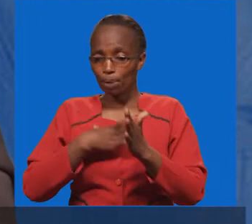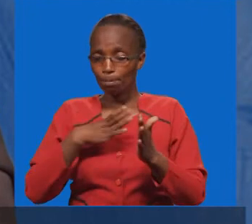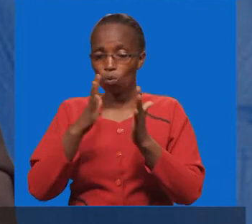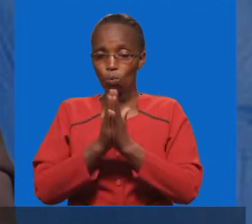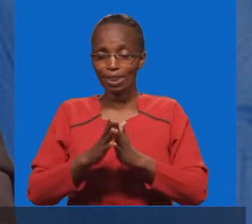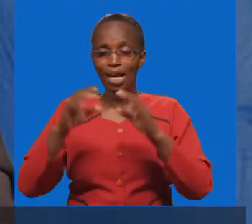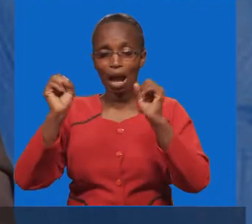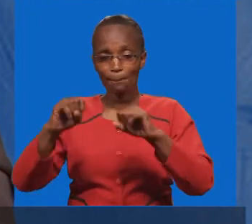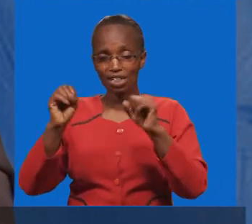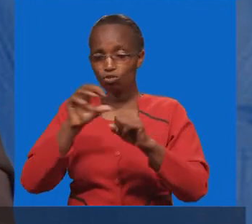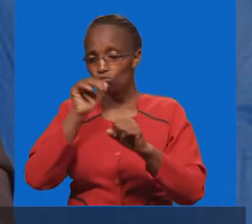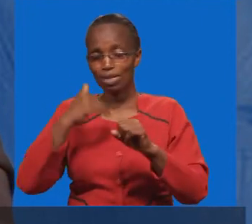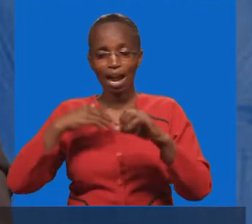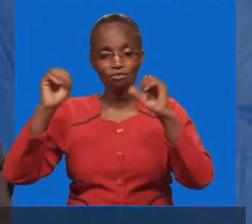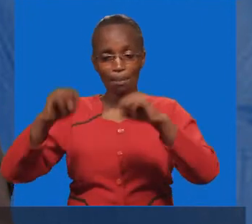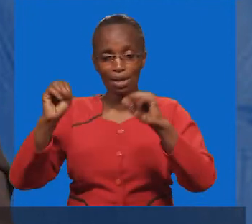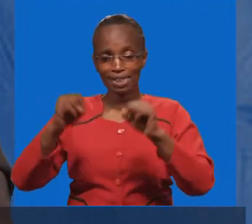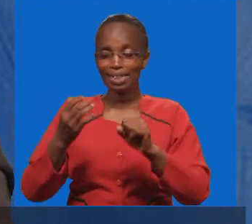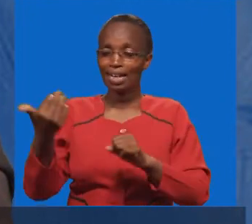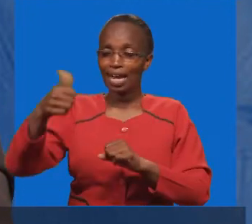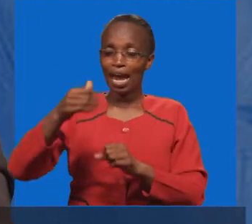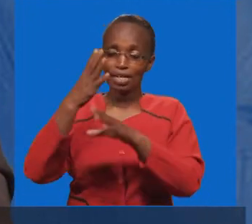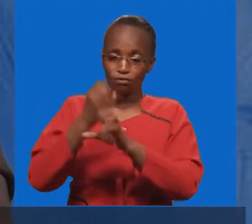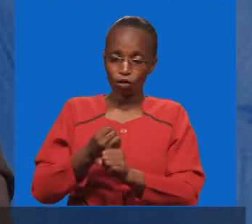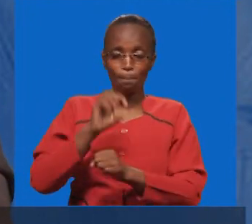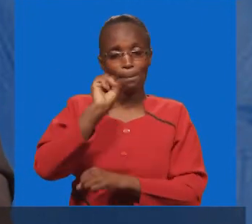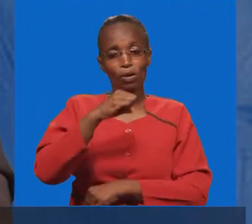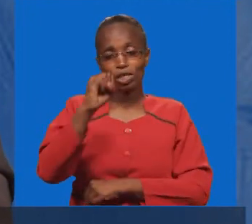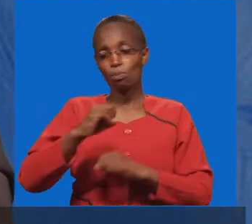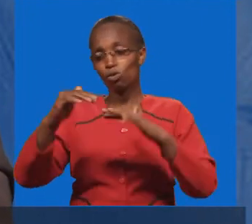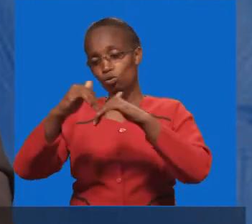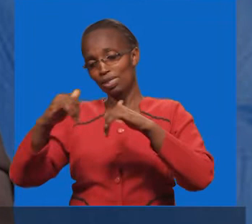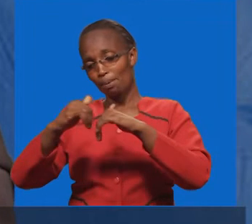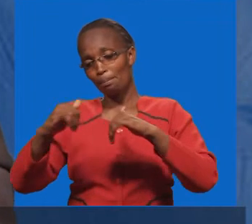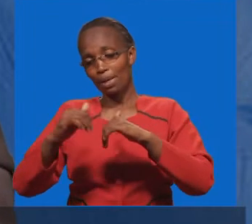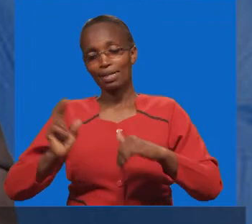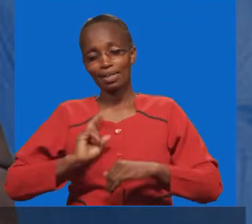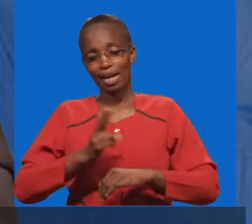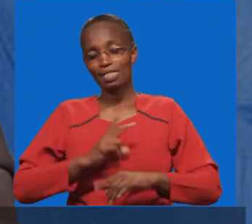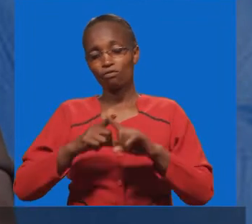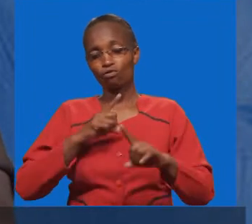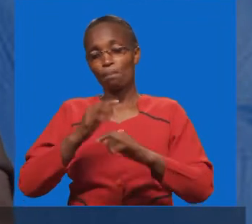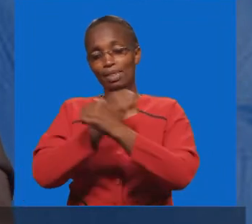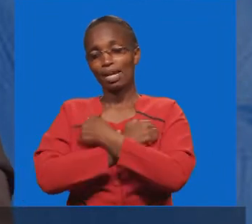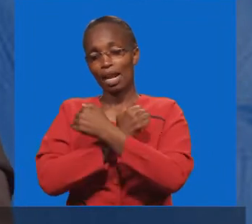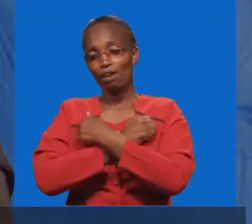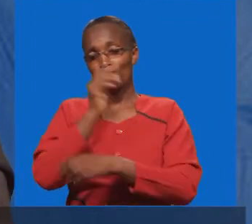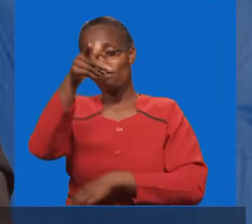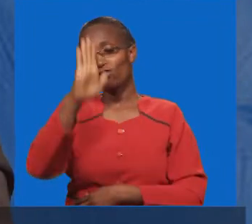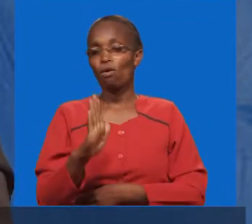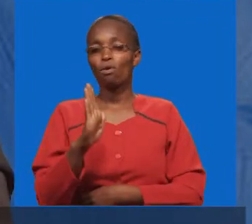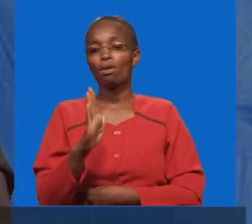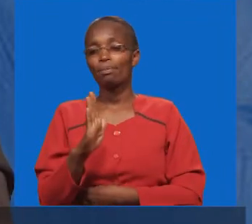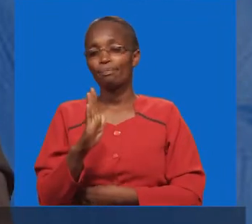yatakayokuwapo wala wenye uwezo wala yaliyo juu wala yaliyo chini wala kiumbe kingine chochote hakitaweza kututenga